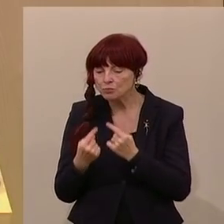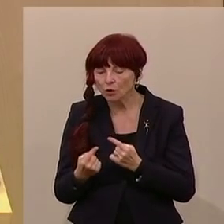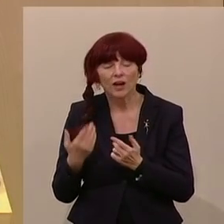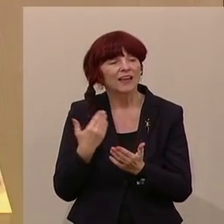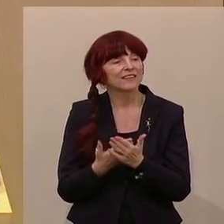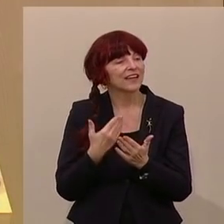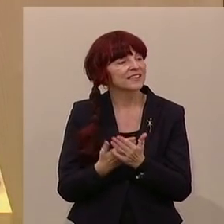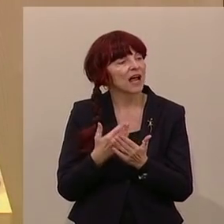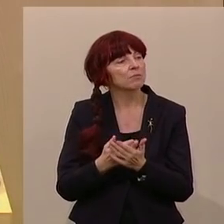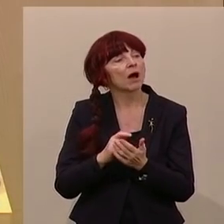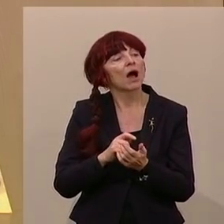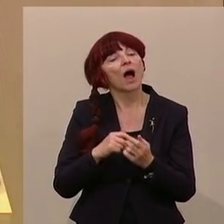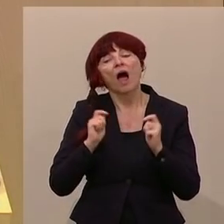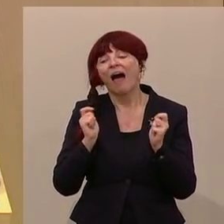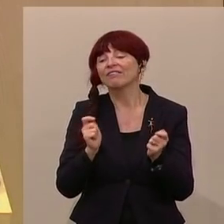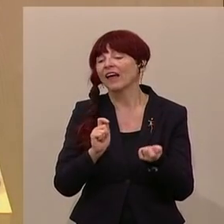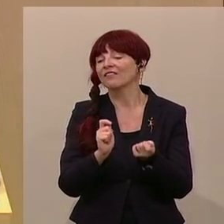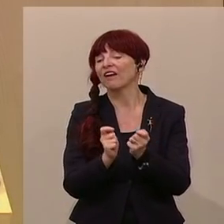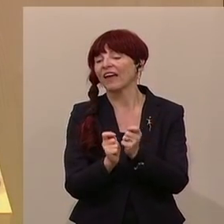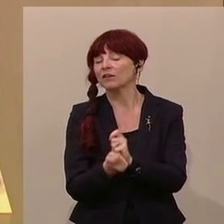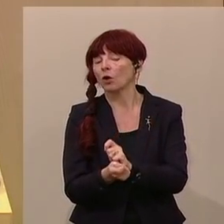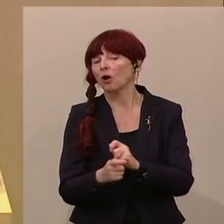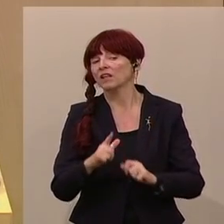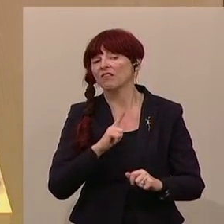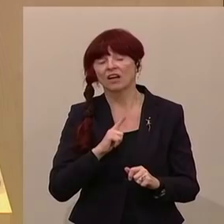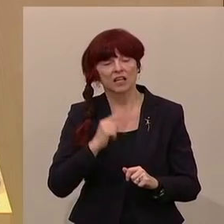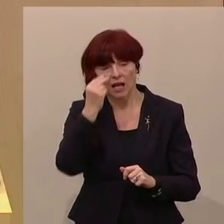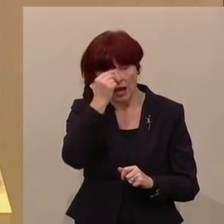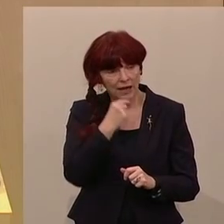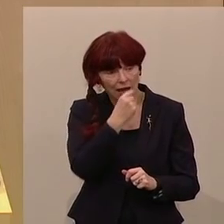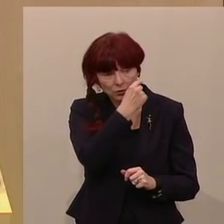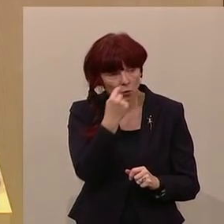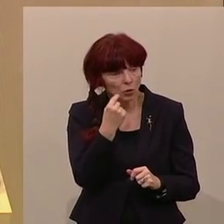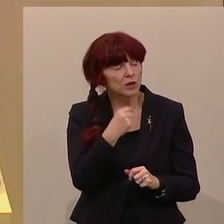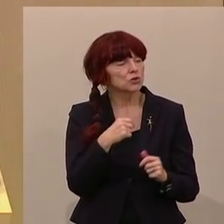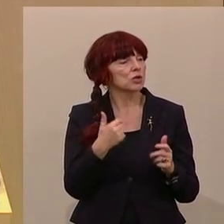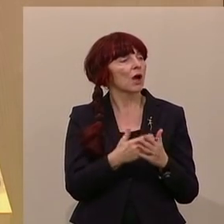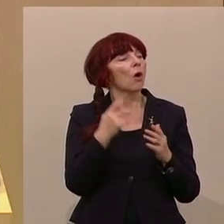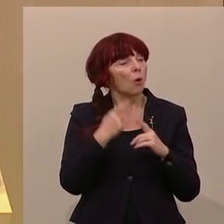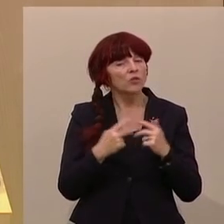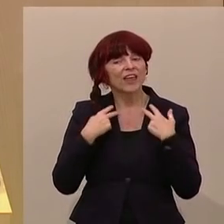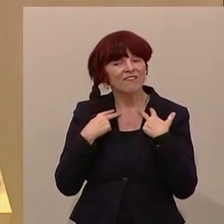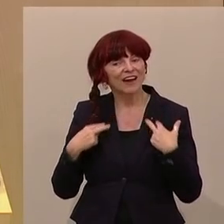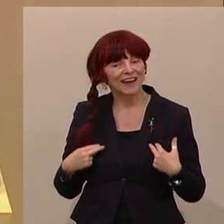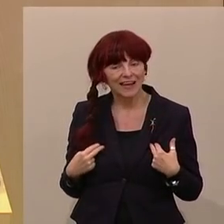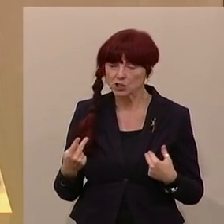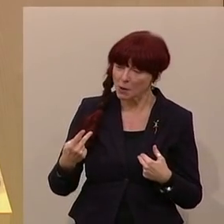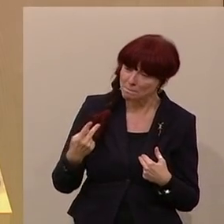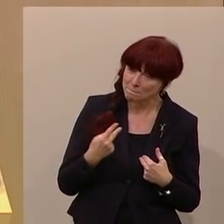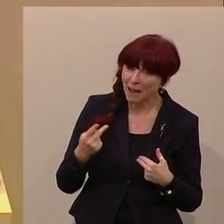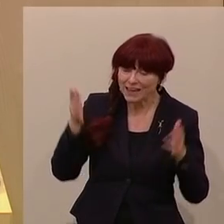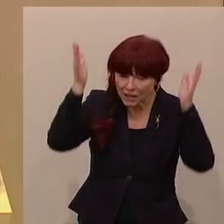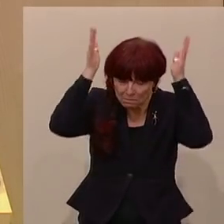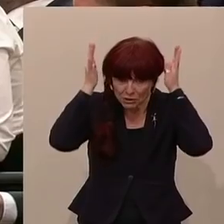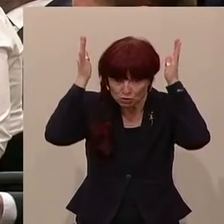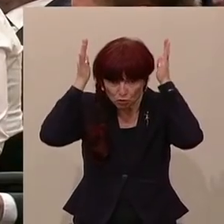Antrages etwas verzögert. Aber wenn sogar der katholische Bischof und auch der evangelische Superintendent das Ganze für in Ordnung